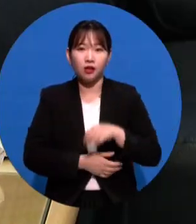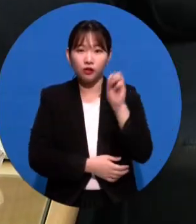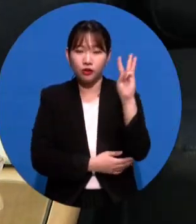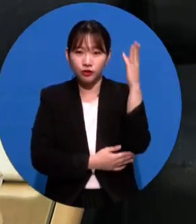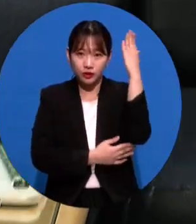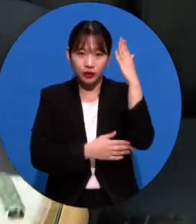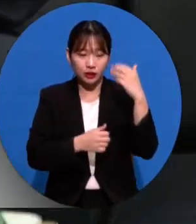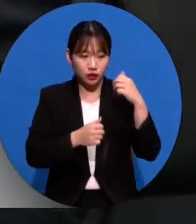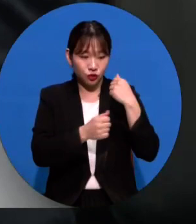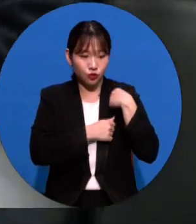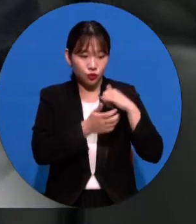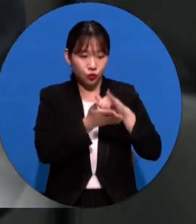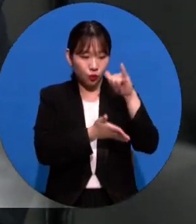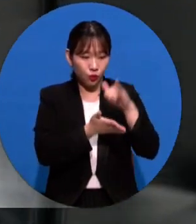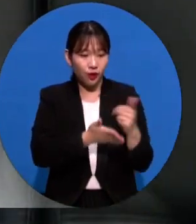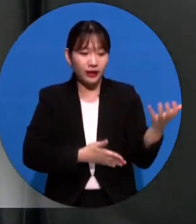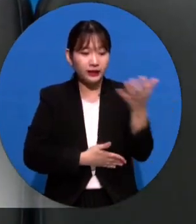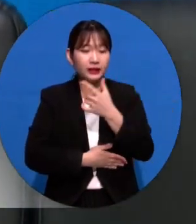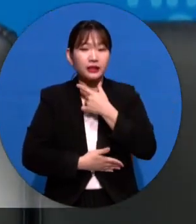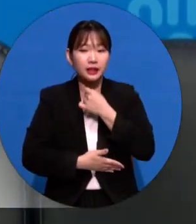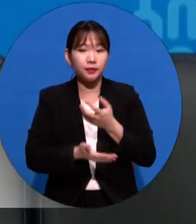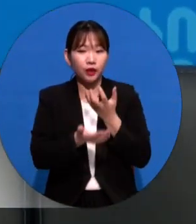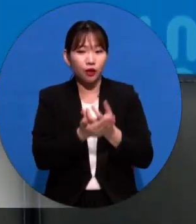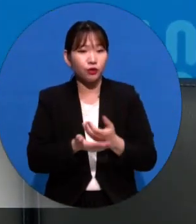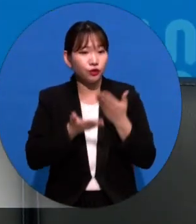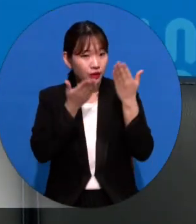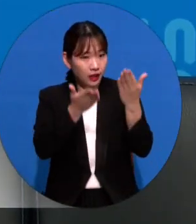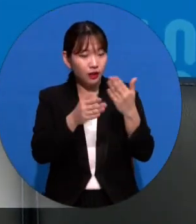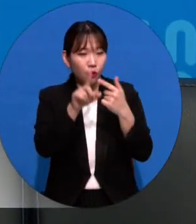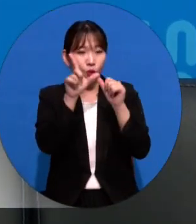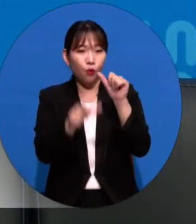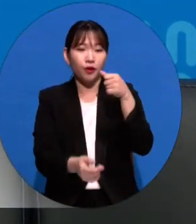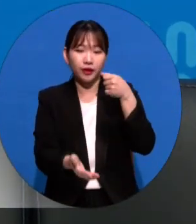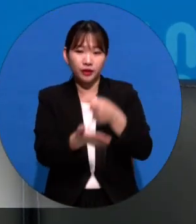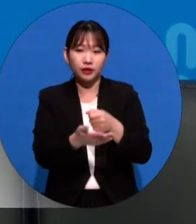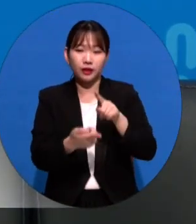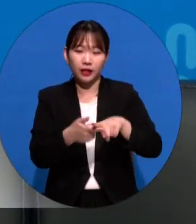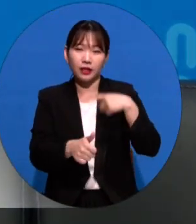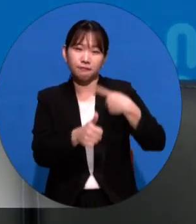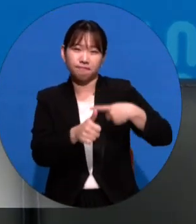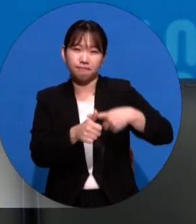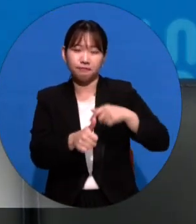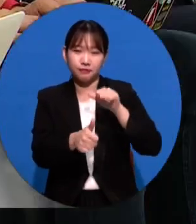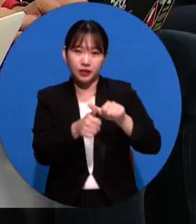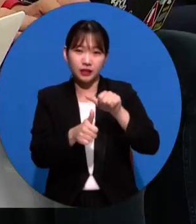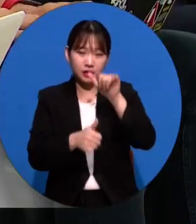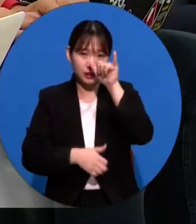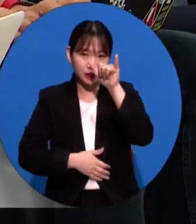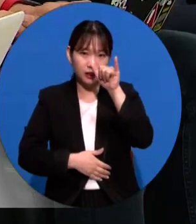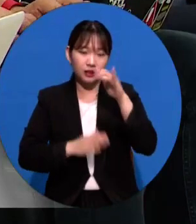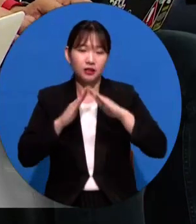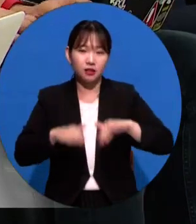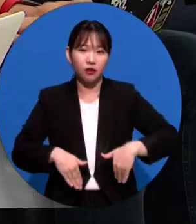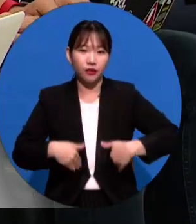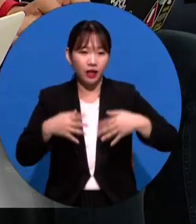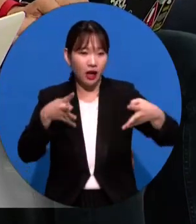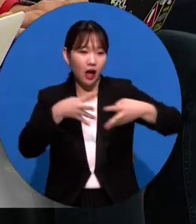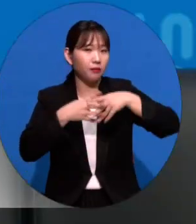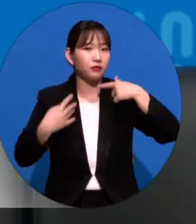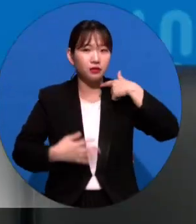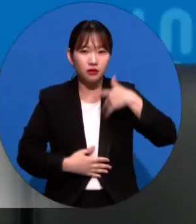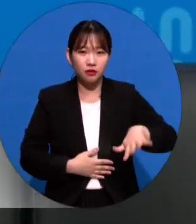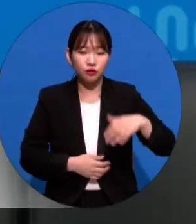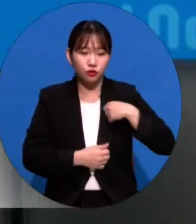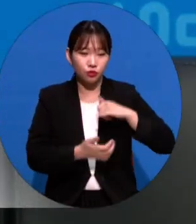광주시가 공공항 유치의양서 제출 시기를 5월로 결정한 데에 대해 쓴소리도 쏟아냈습니다 전라남도와 합의된 바